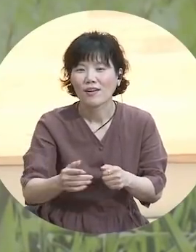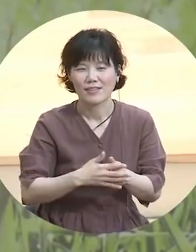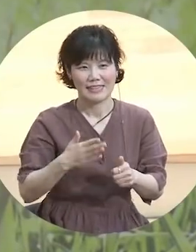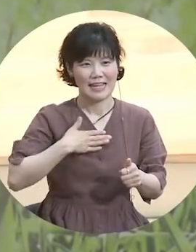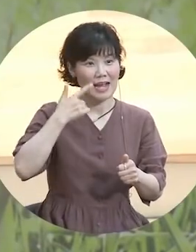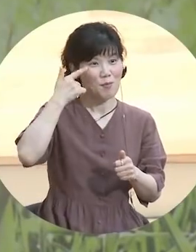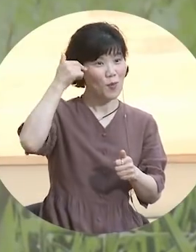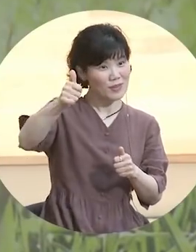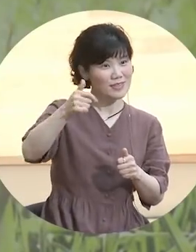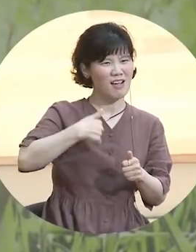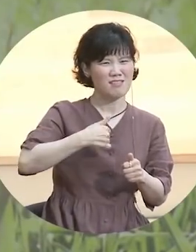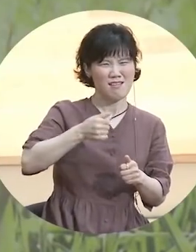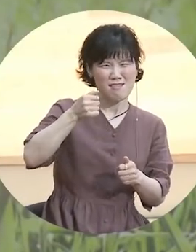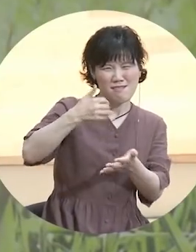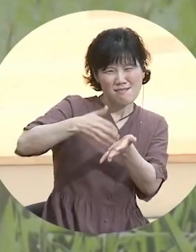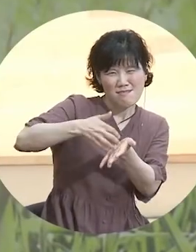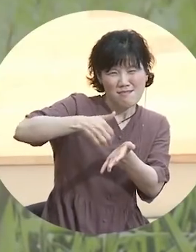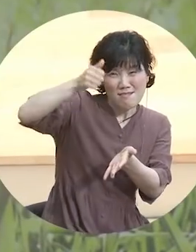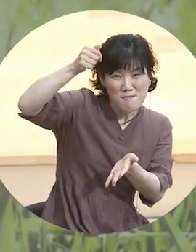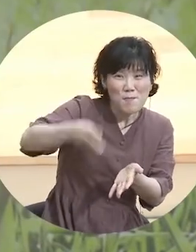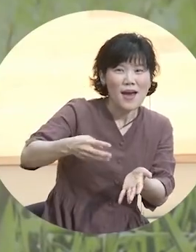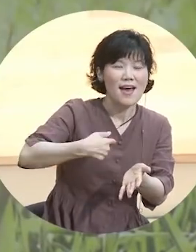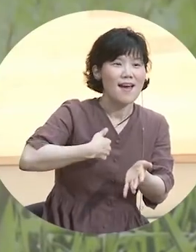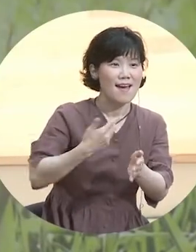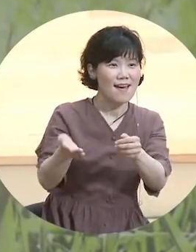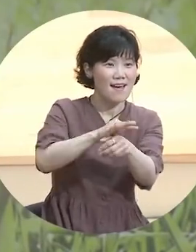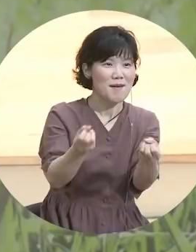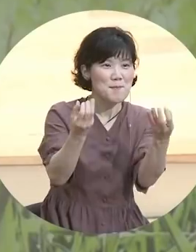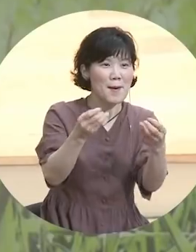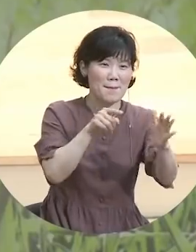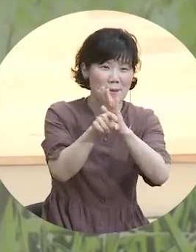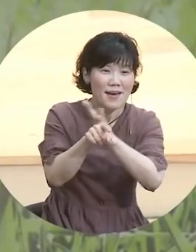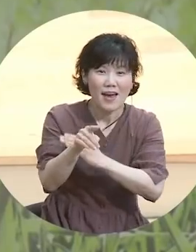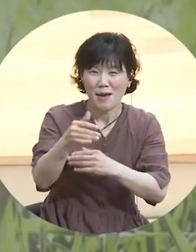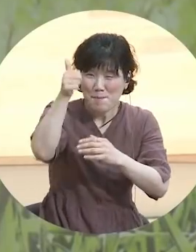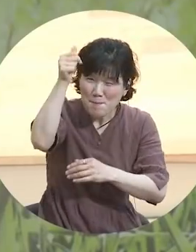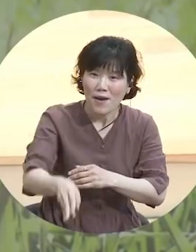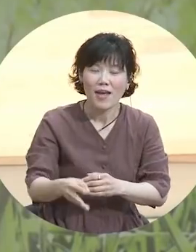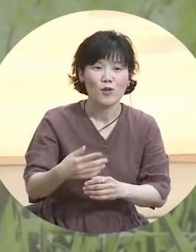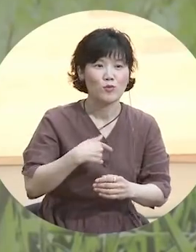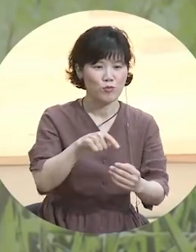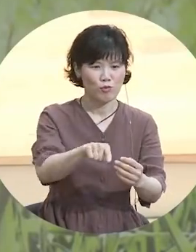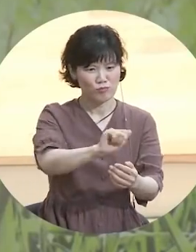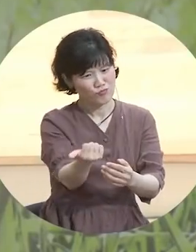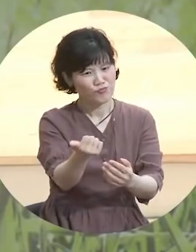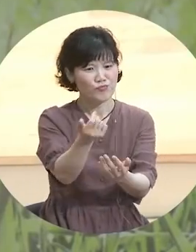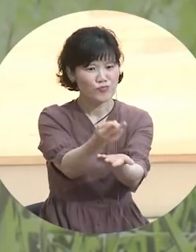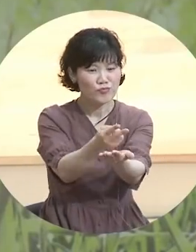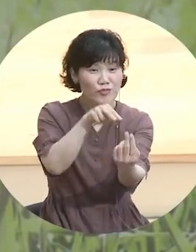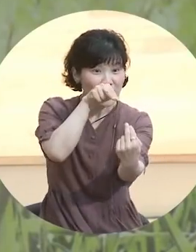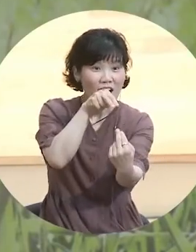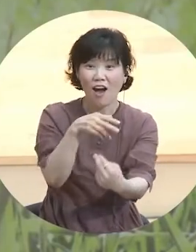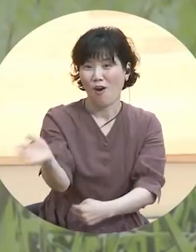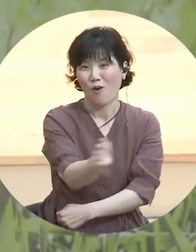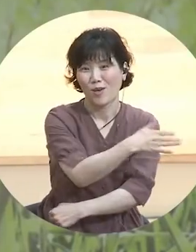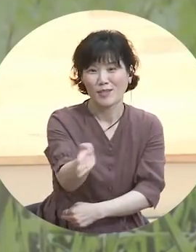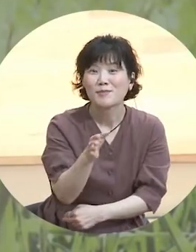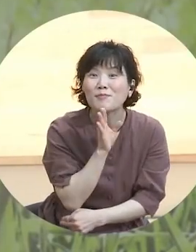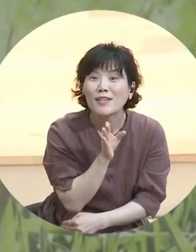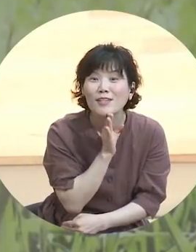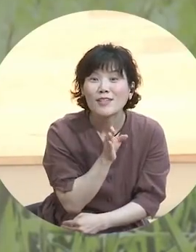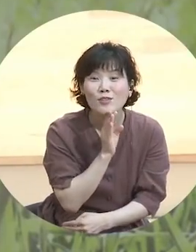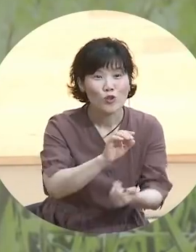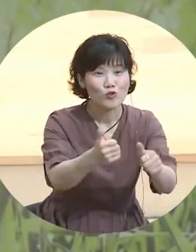제가 목사라서 수 없는 장례식을 치러도 여러분 시신을 봅니까 뭡니까? 공인을 봐요 안 봐요? 거의 안